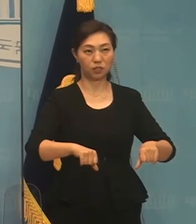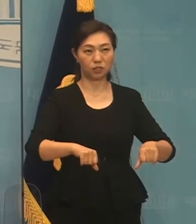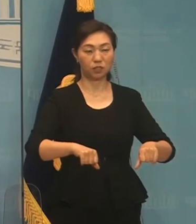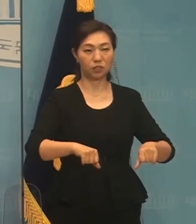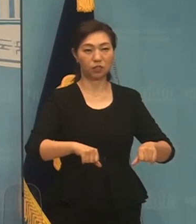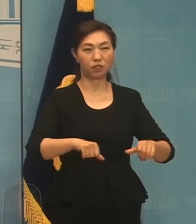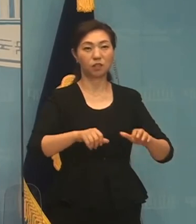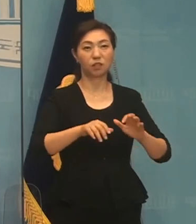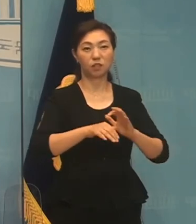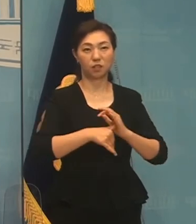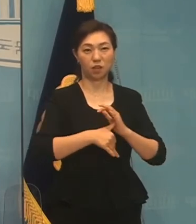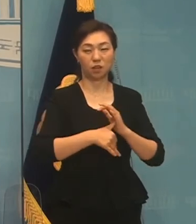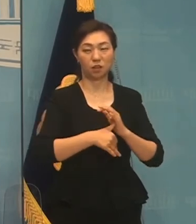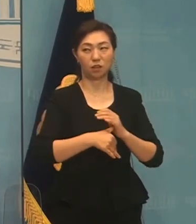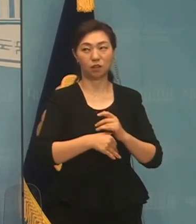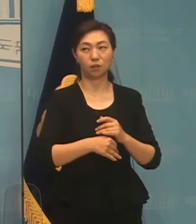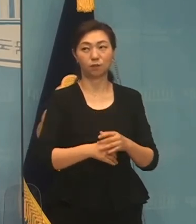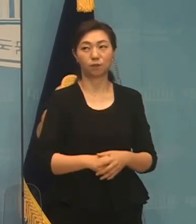포기한다면